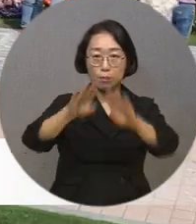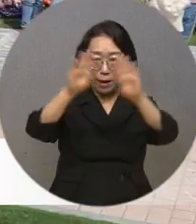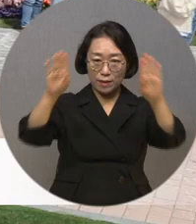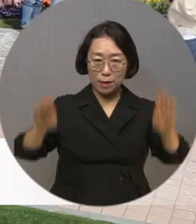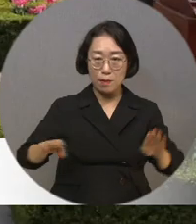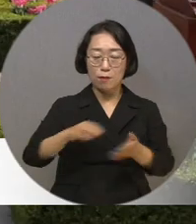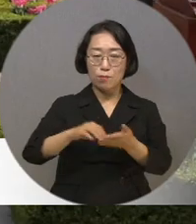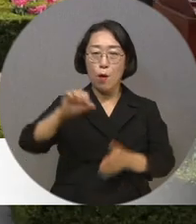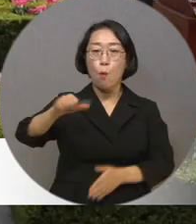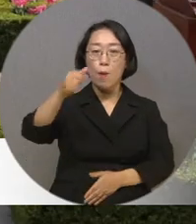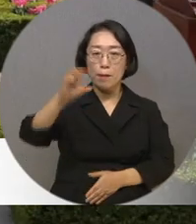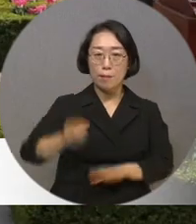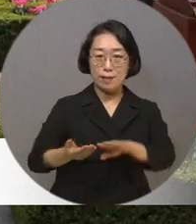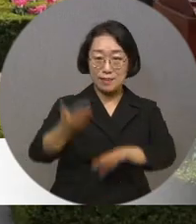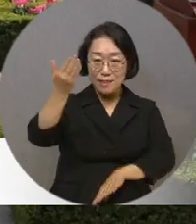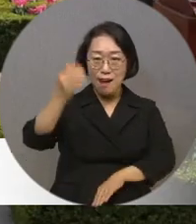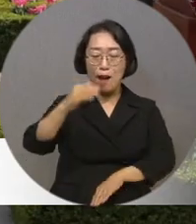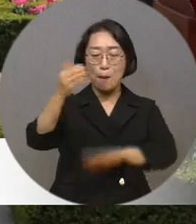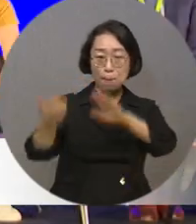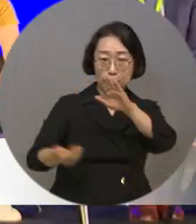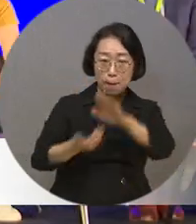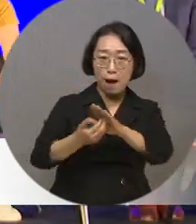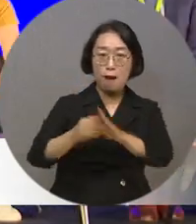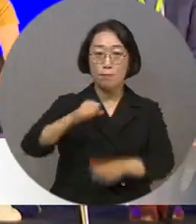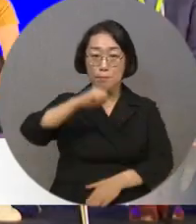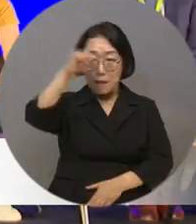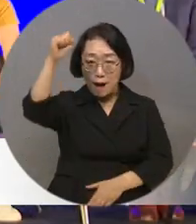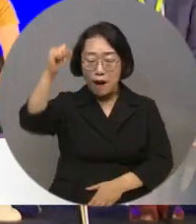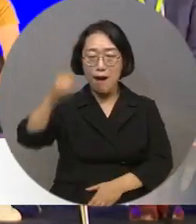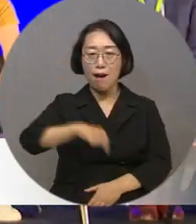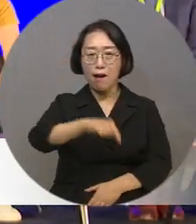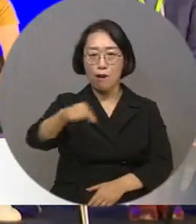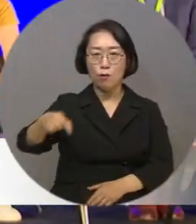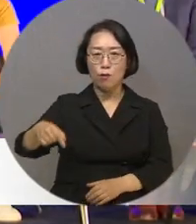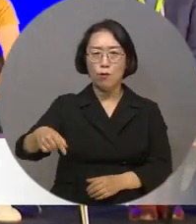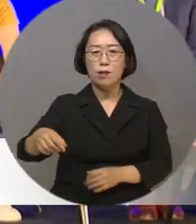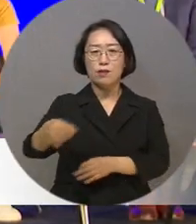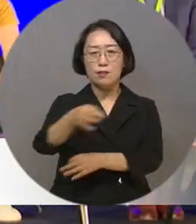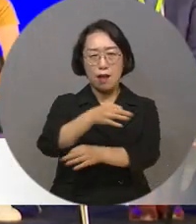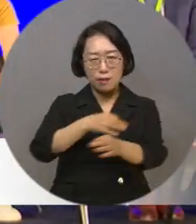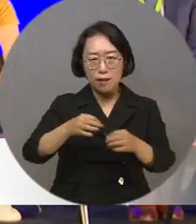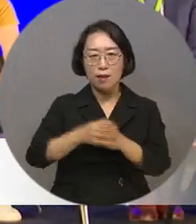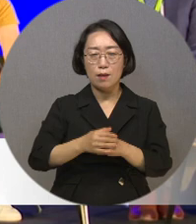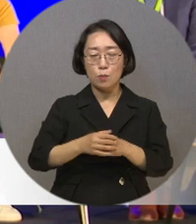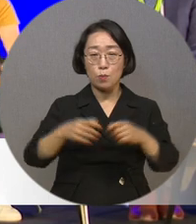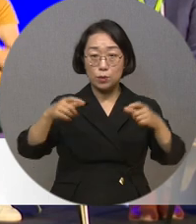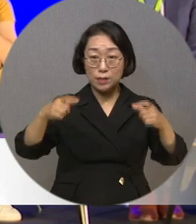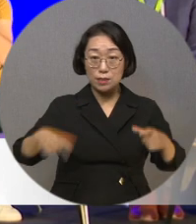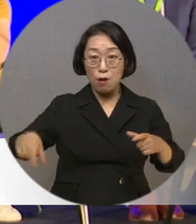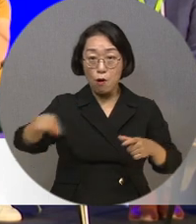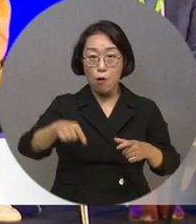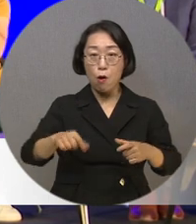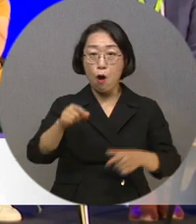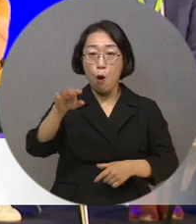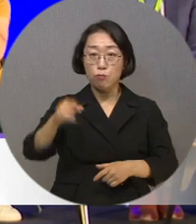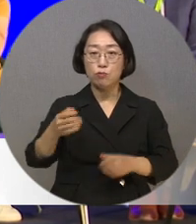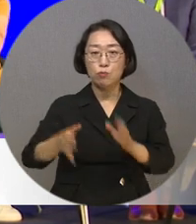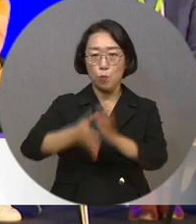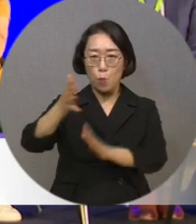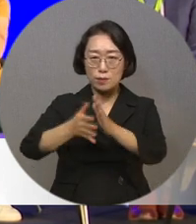관람객 돌파 등 한 해 동안의 성과를 돌아보고 경제 생태계 확장으로 남해안 벨트 허브 도시를 완성하겠다고